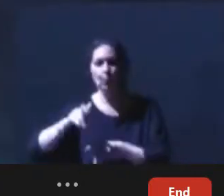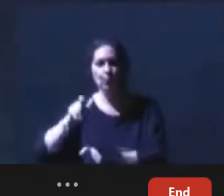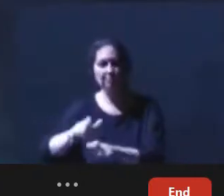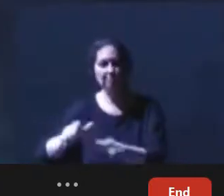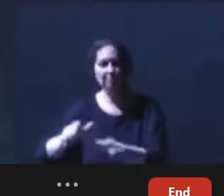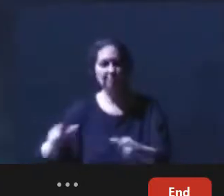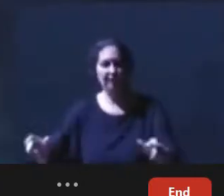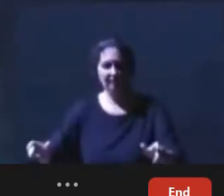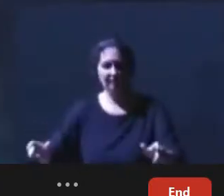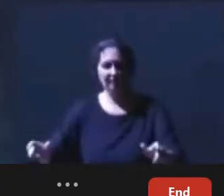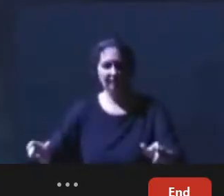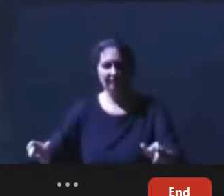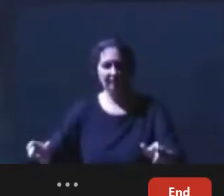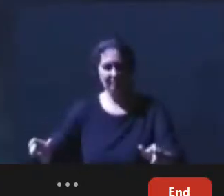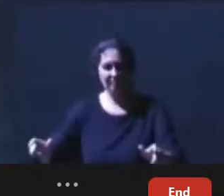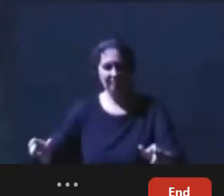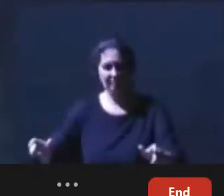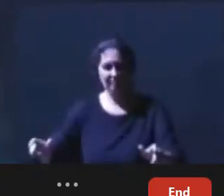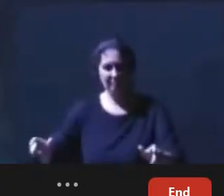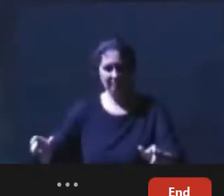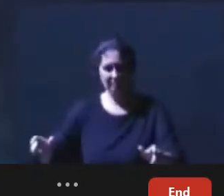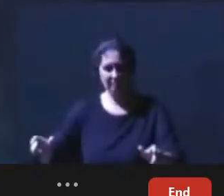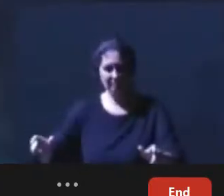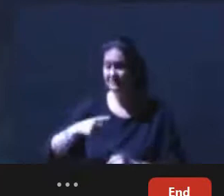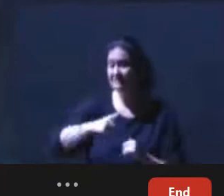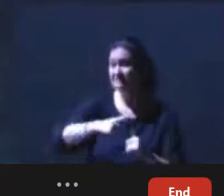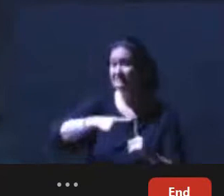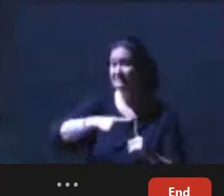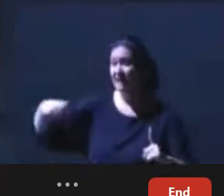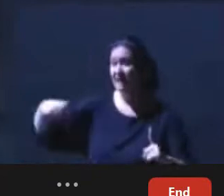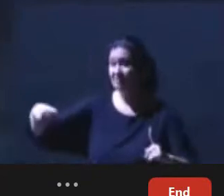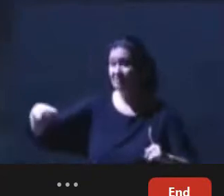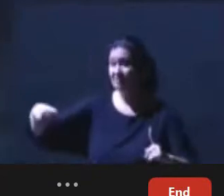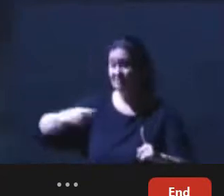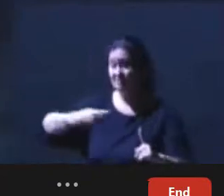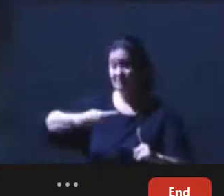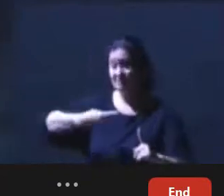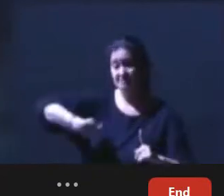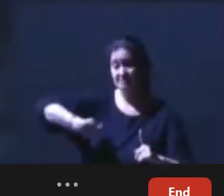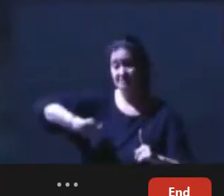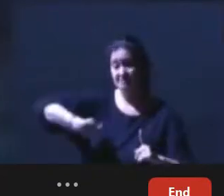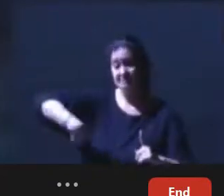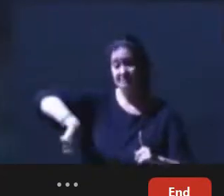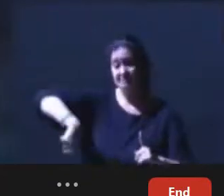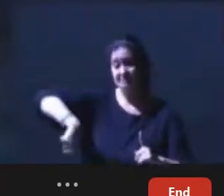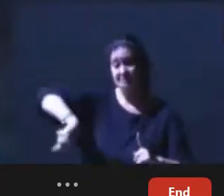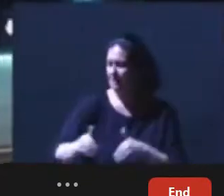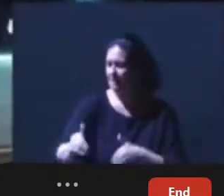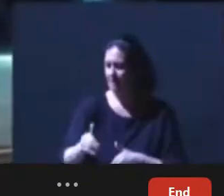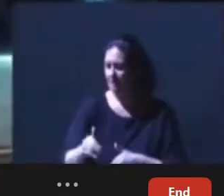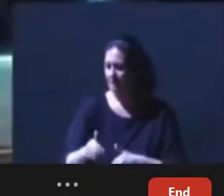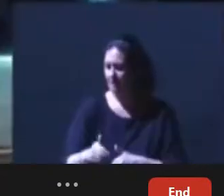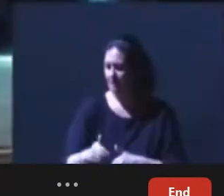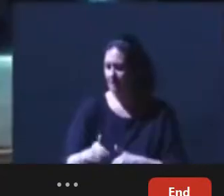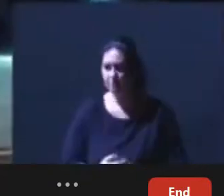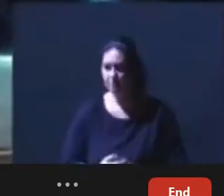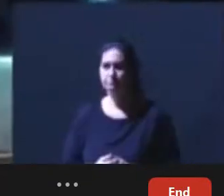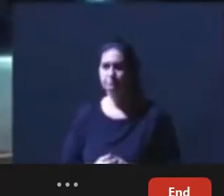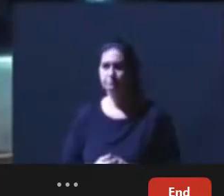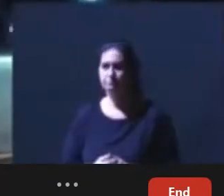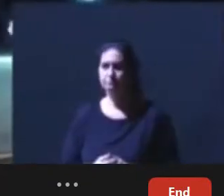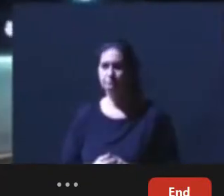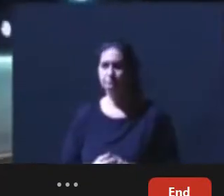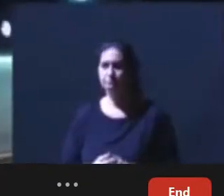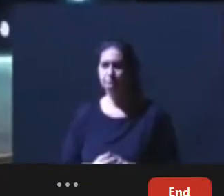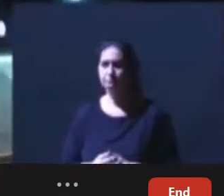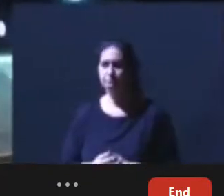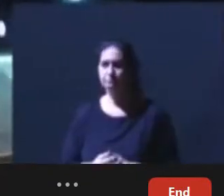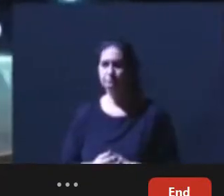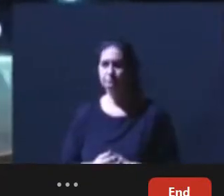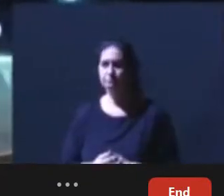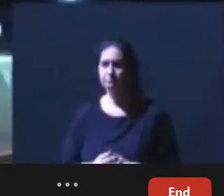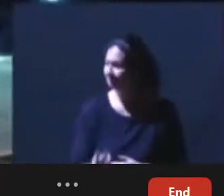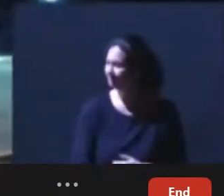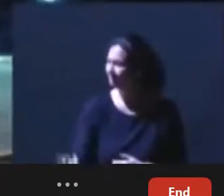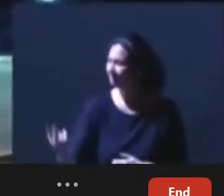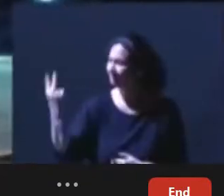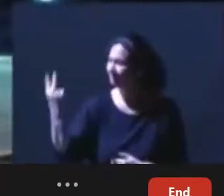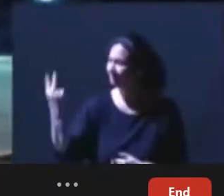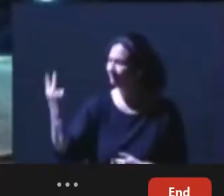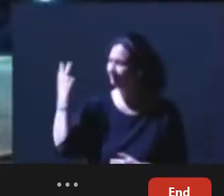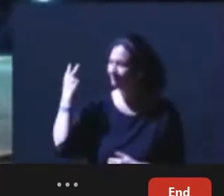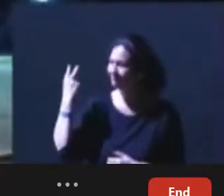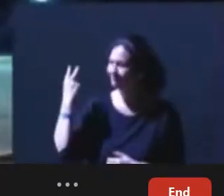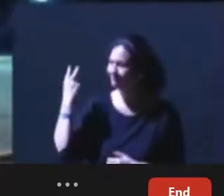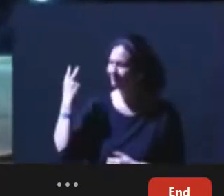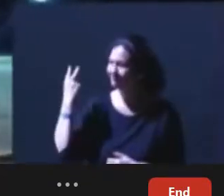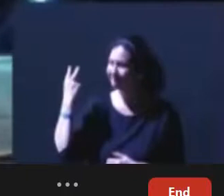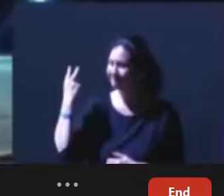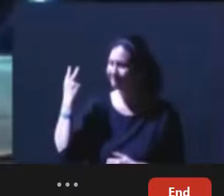trước khi mà tôi phát biểu ở đây, thì có liên quan gì đến chúng ta? Chúng ta là đầu tư cộng đồng thuê mạng lưới, tại sao chúng ta lại nói về